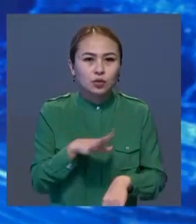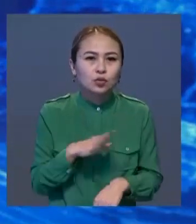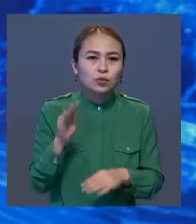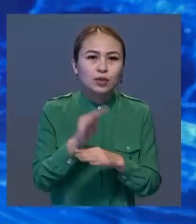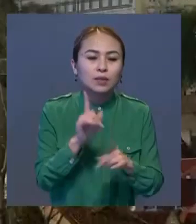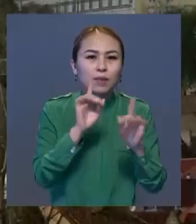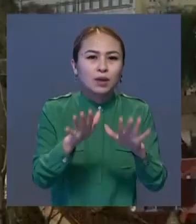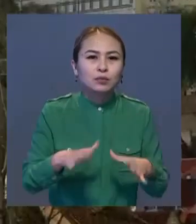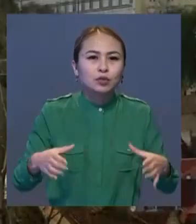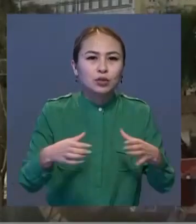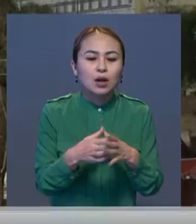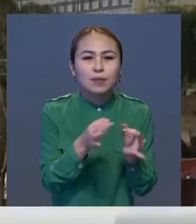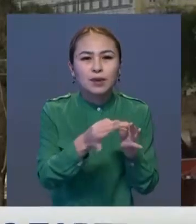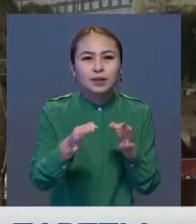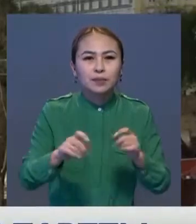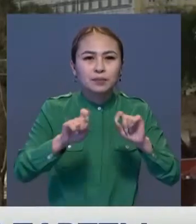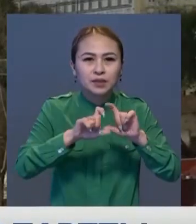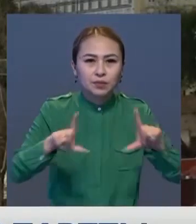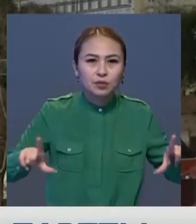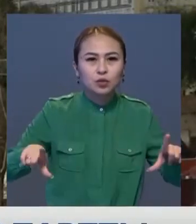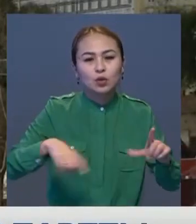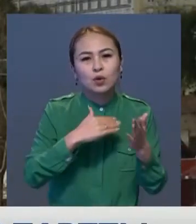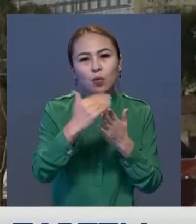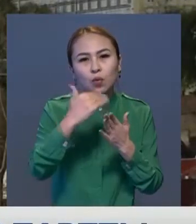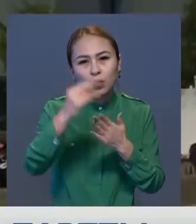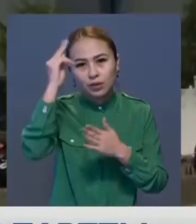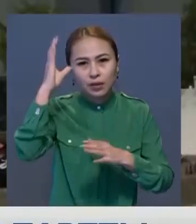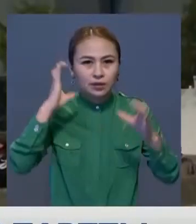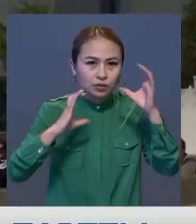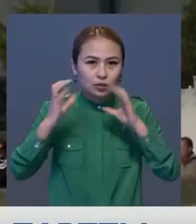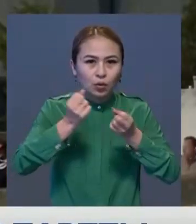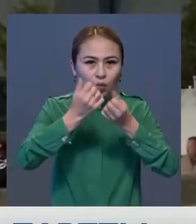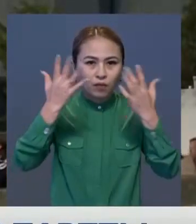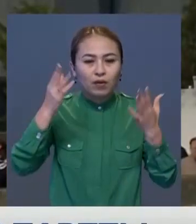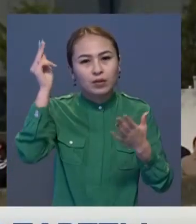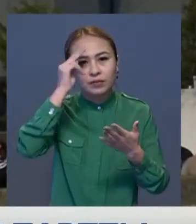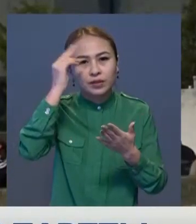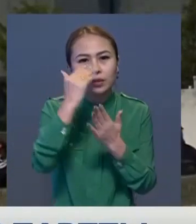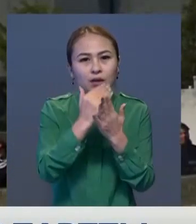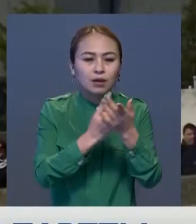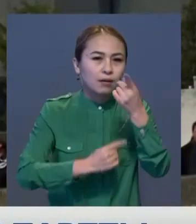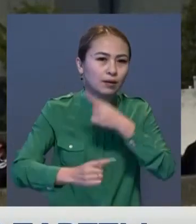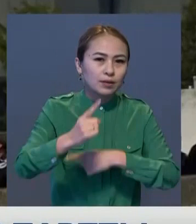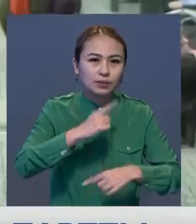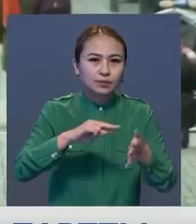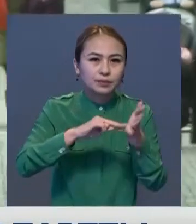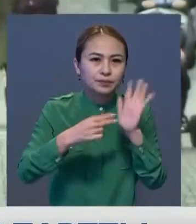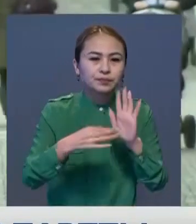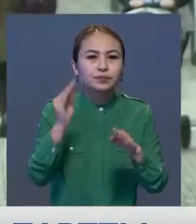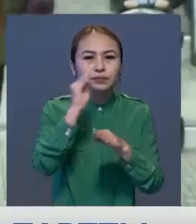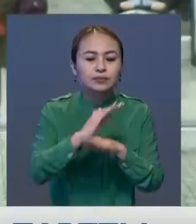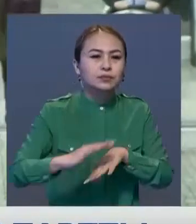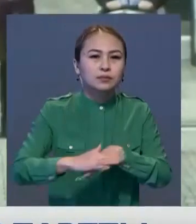тіреді. Сонымен қатар парламент мүшелері аймақтағы мектептер мен жоғарғы оқу орындарындағы күндізгі оқу форматын қайта жандандыруды талап етіп